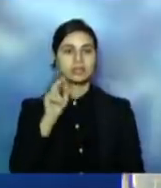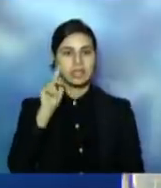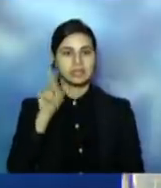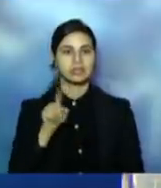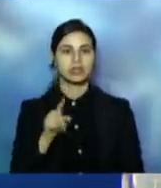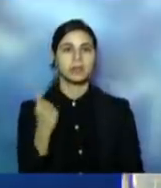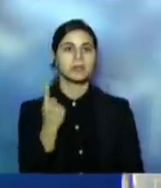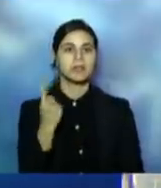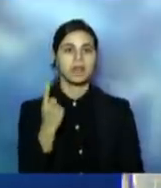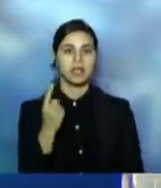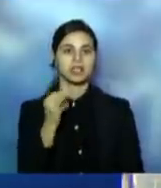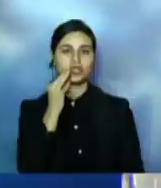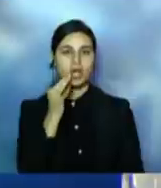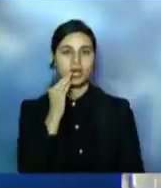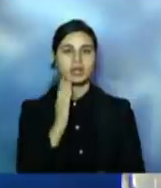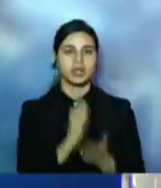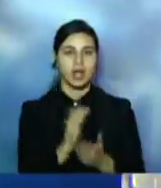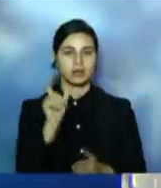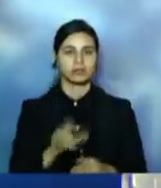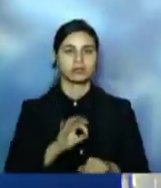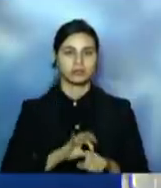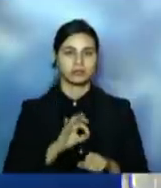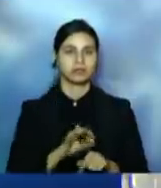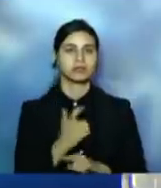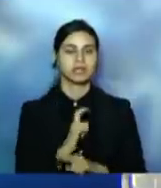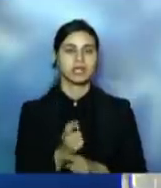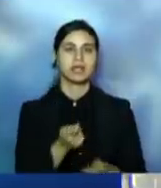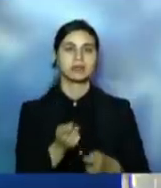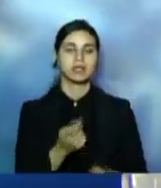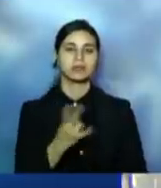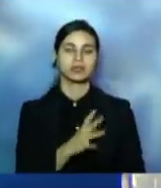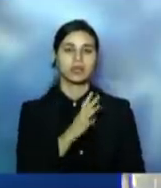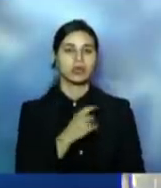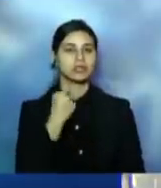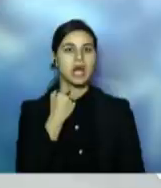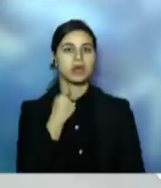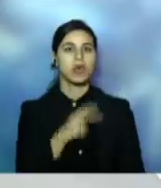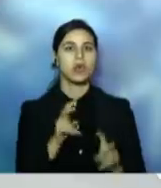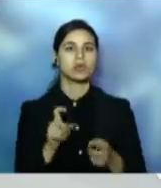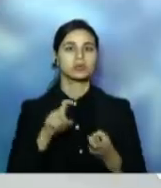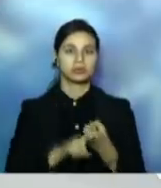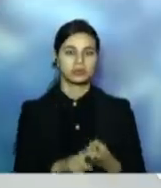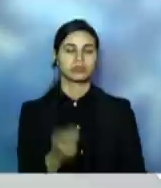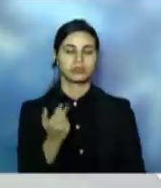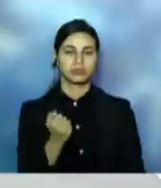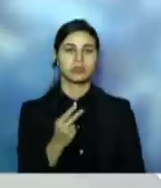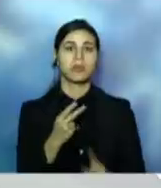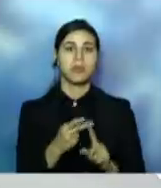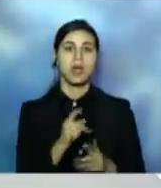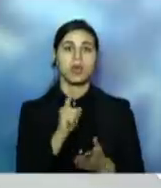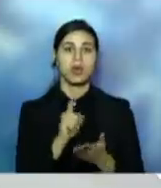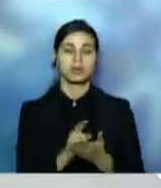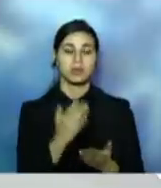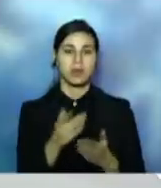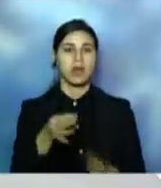მას აქვს პირველი ტიპის, ტიპი 1 შაქრიანი დიაბეტი, ძალიან ფრთხილად უნდა იყოს ალკოჰოლურ სასმელთან. აუცილებლად. მეორე, თუ